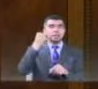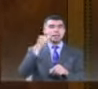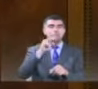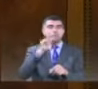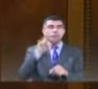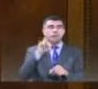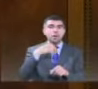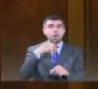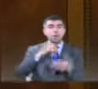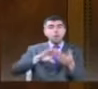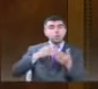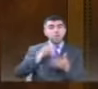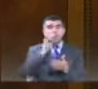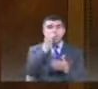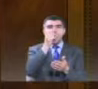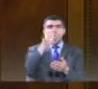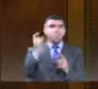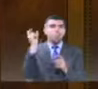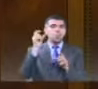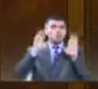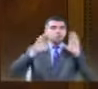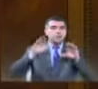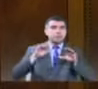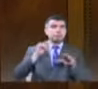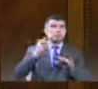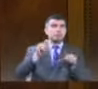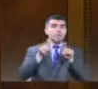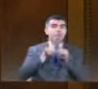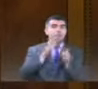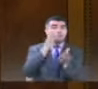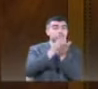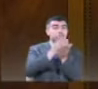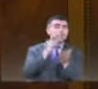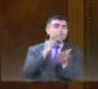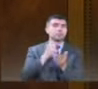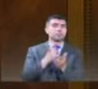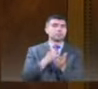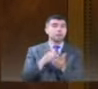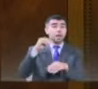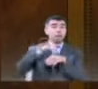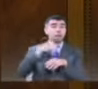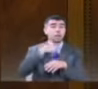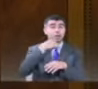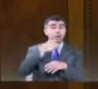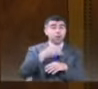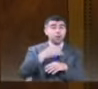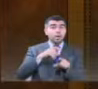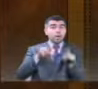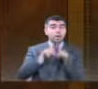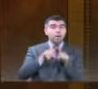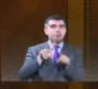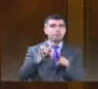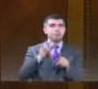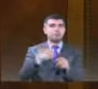علينا كدوله عربيه اسلاميه عندها خصوصياتها، ما يمكنش تمشي اكثر من القياس. وضربت لهم واحد المثال، ملي كنضربوا لهم كيتاثروا